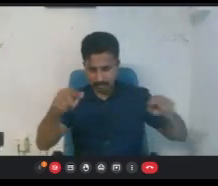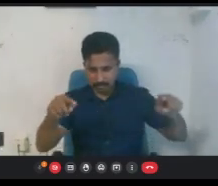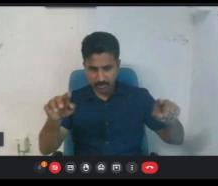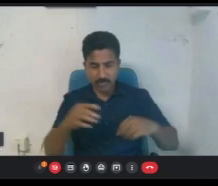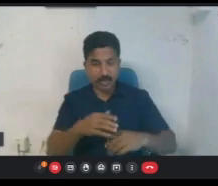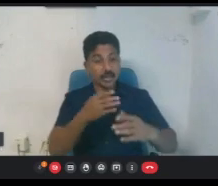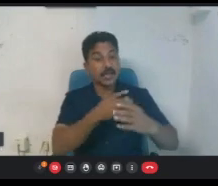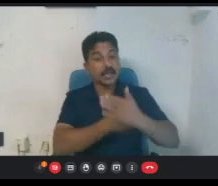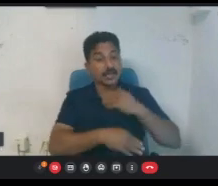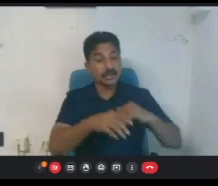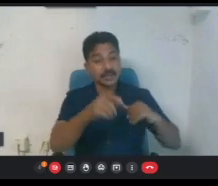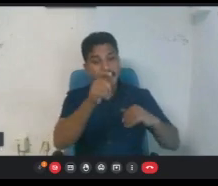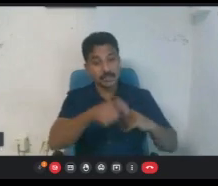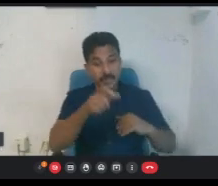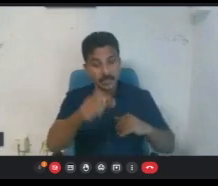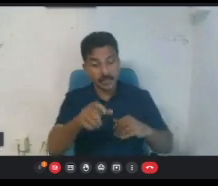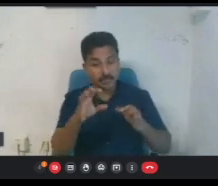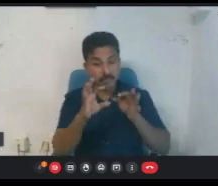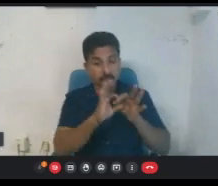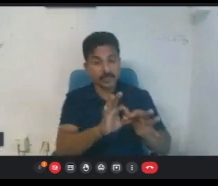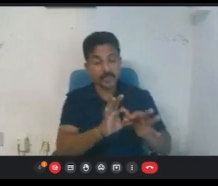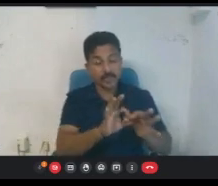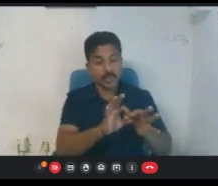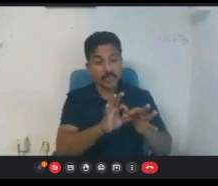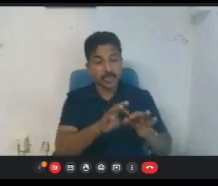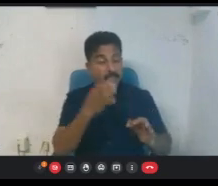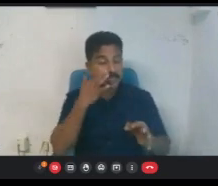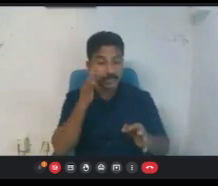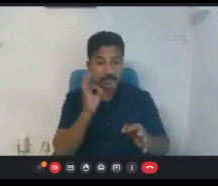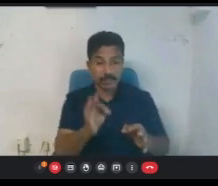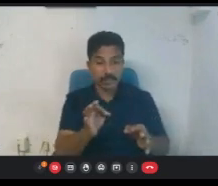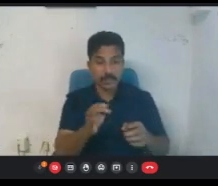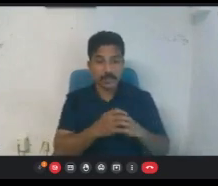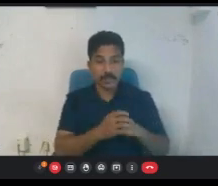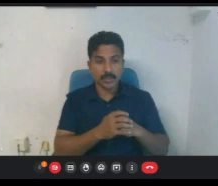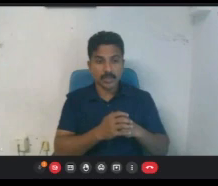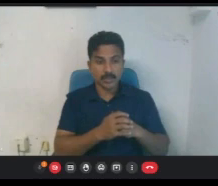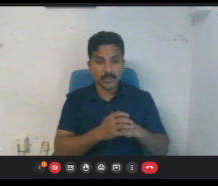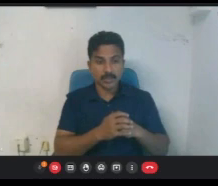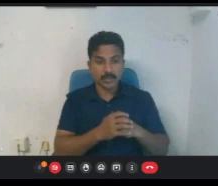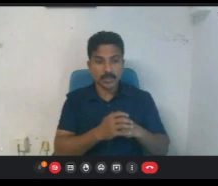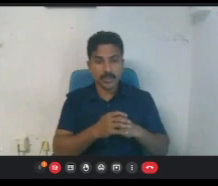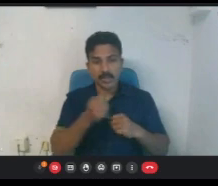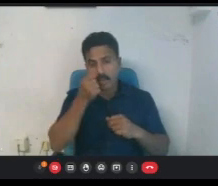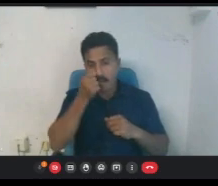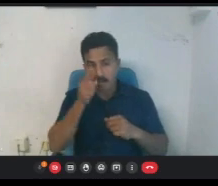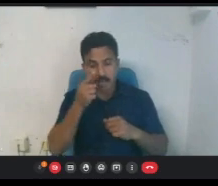ഭിന്നശേഷിക്കാരെ സംബന്ധിച്ചിടത്തോളം ഏറ്റവും പ്രധാനപ്പെട്ട ഒരു സെക്ടറാണ് പേരന്റൽ